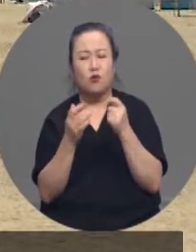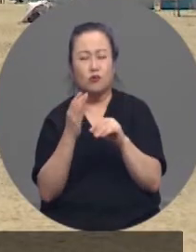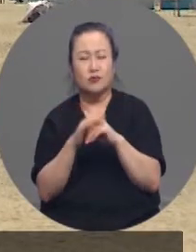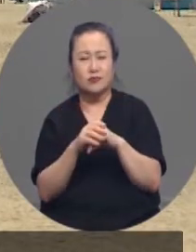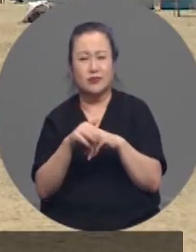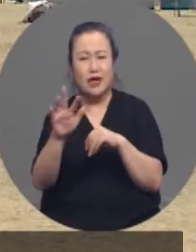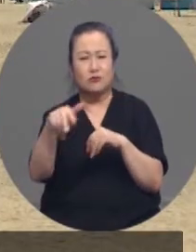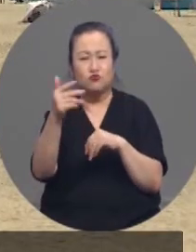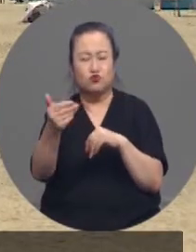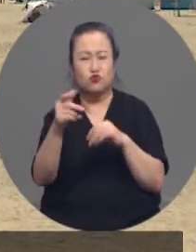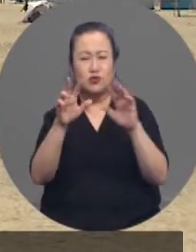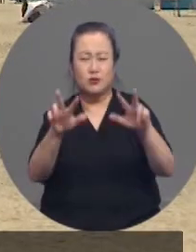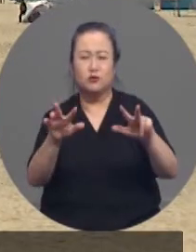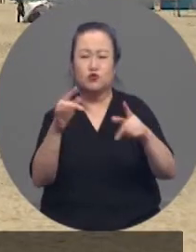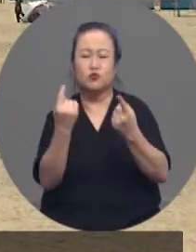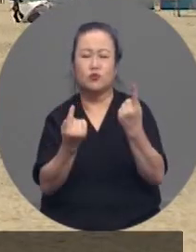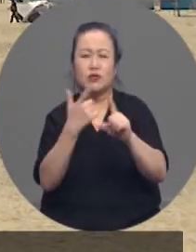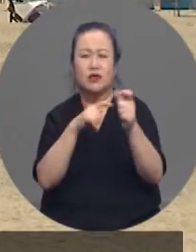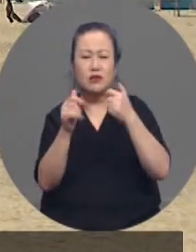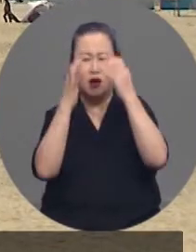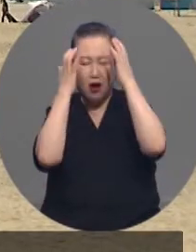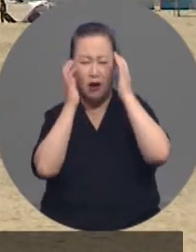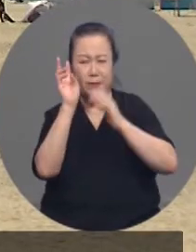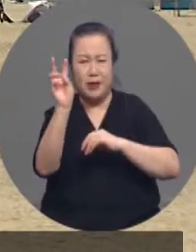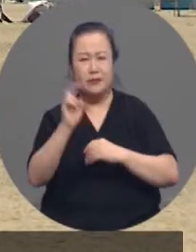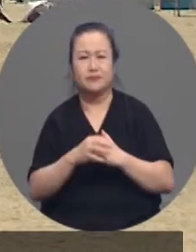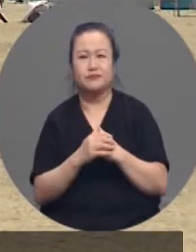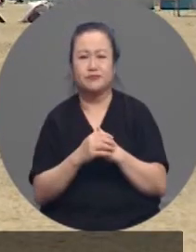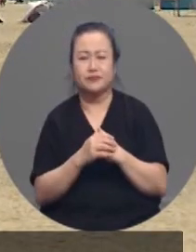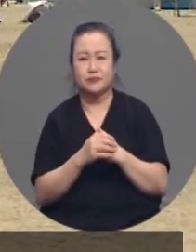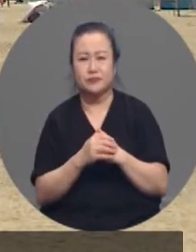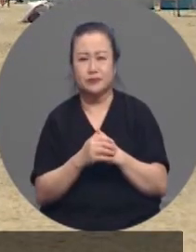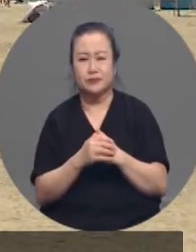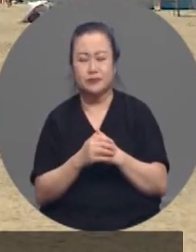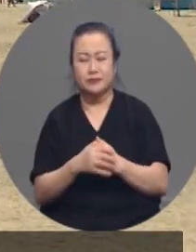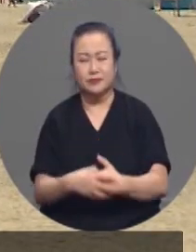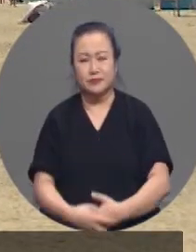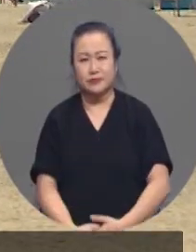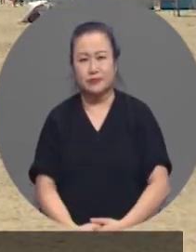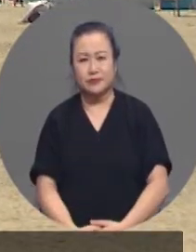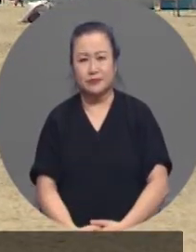중복이 있는 다음 주는 이번 주보다 날이 더 더워질 전망입니다. 날씨였습니다.